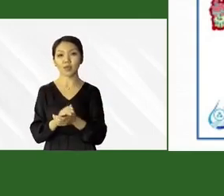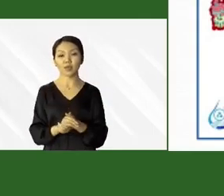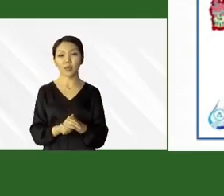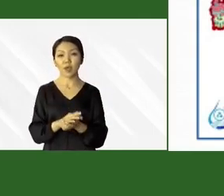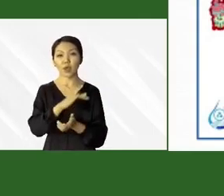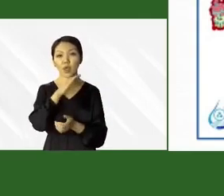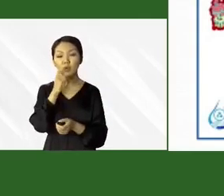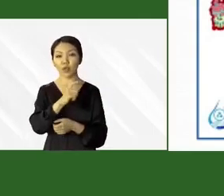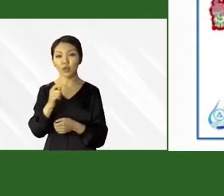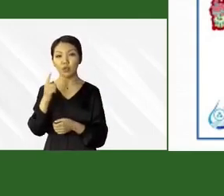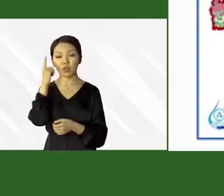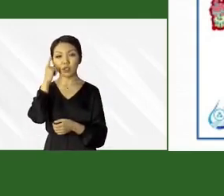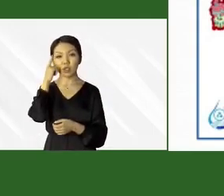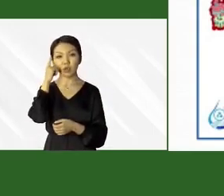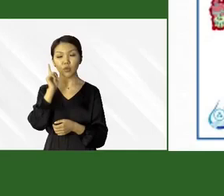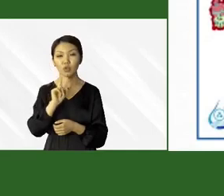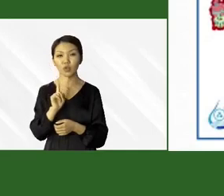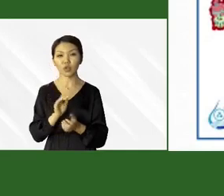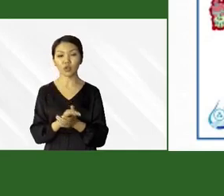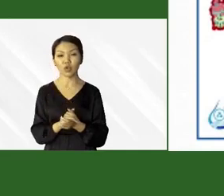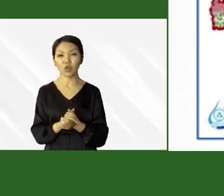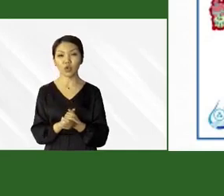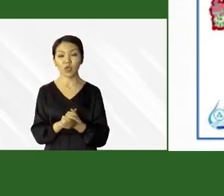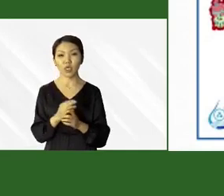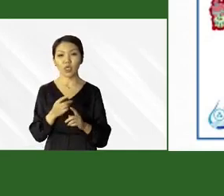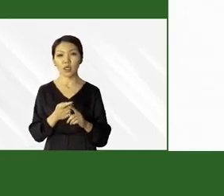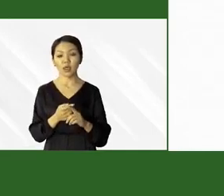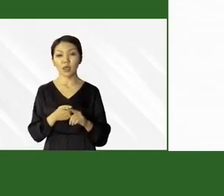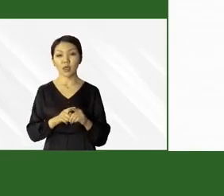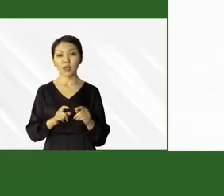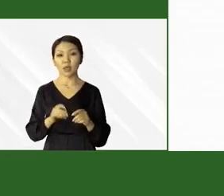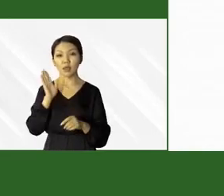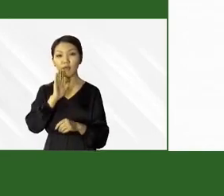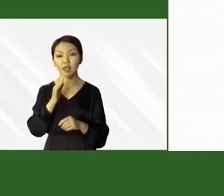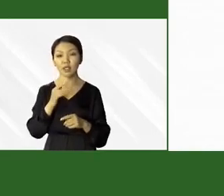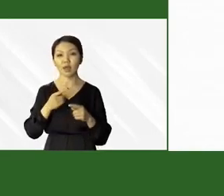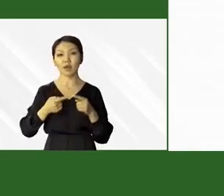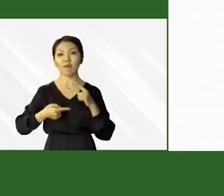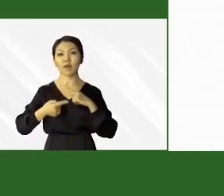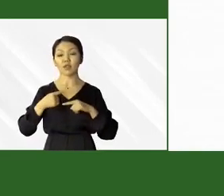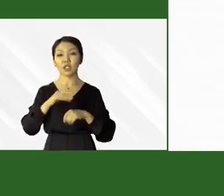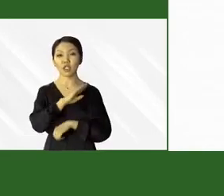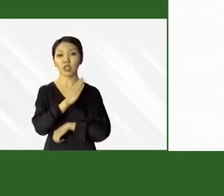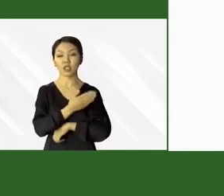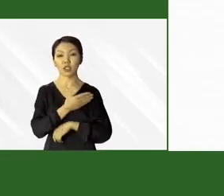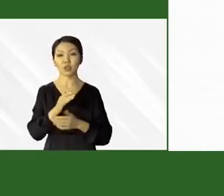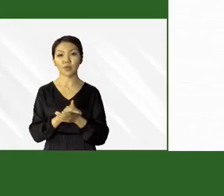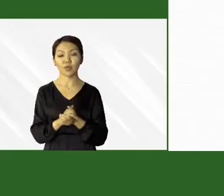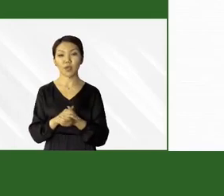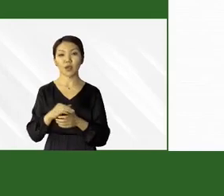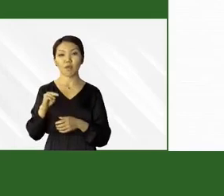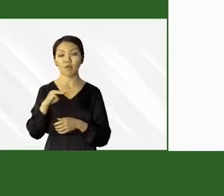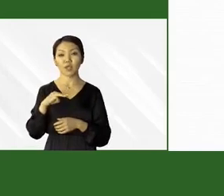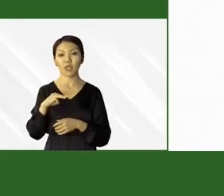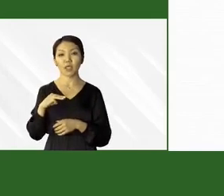утверждают, что воды родника возвращают силу и здоровье. В Талаской долине наиболее